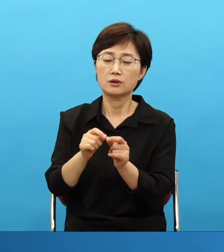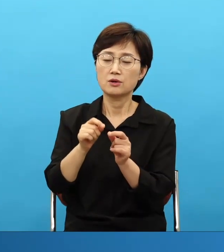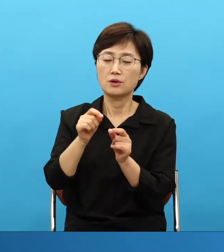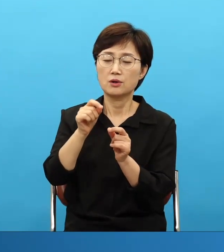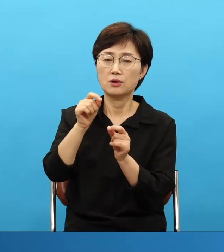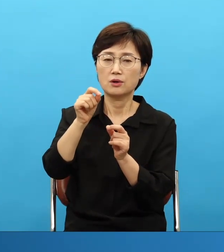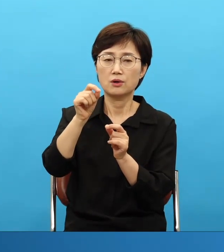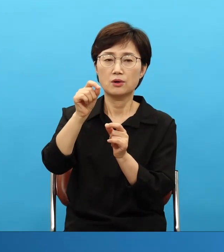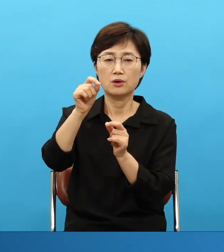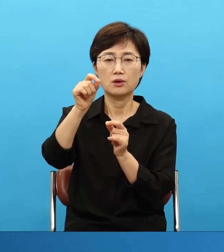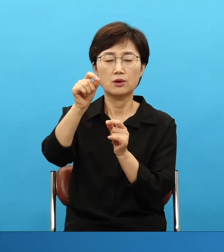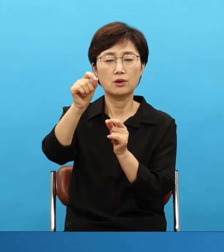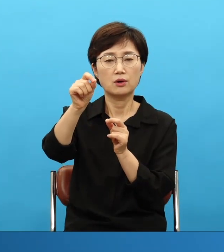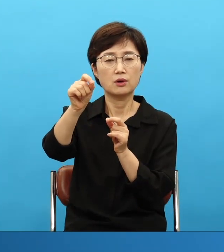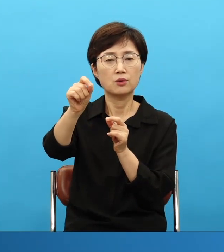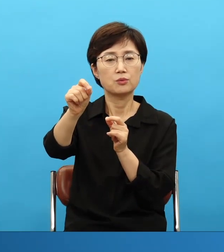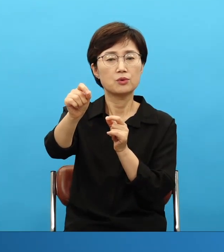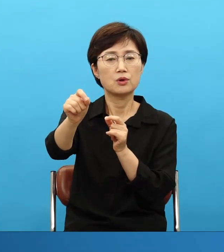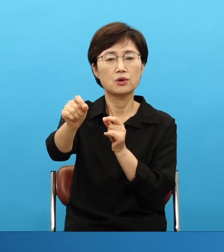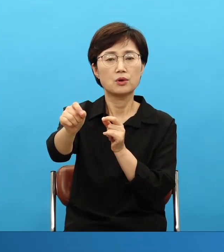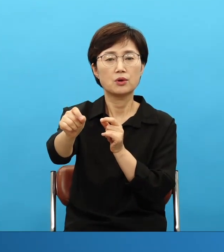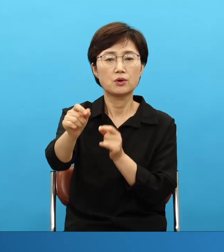한 영광